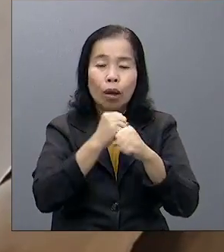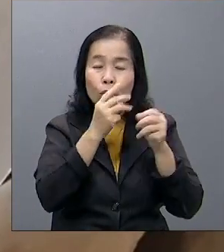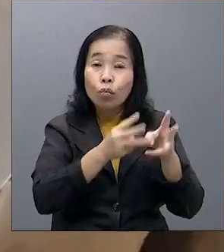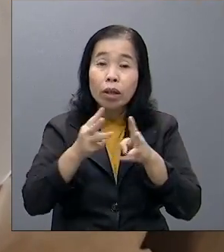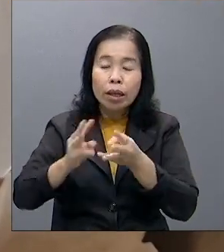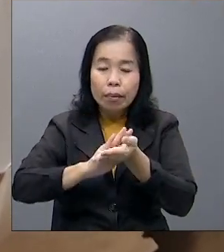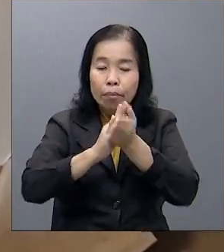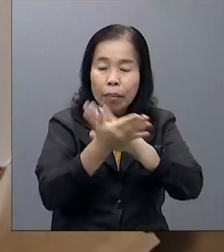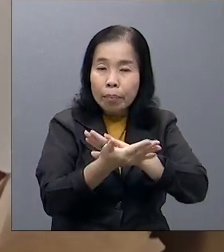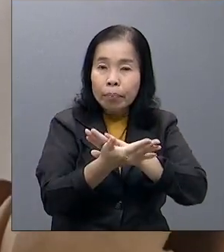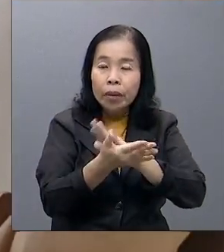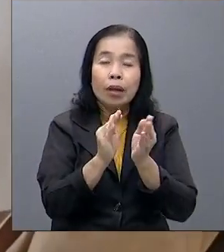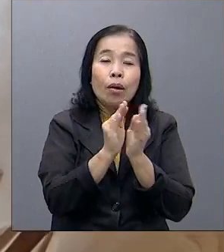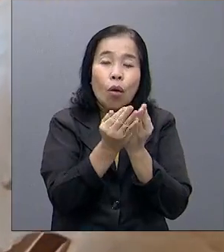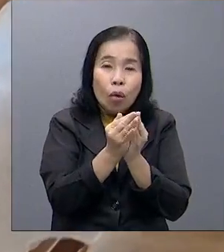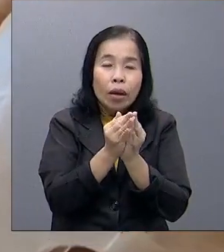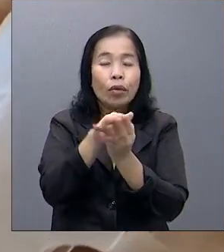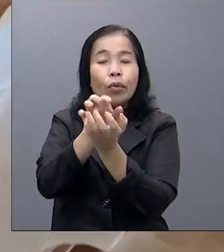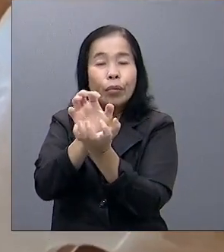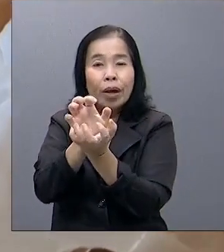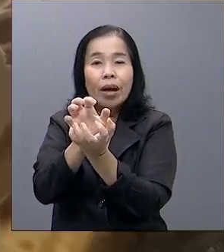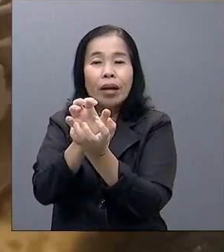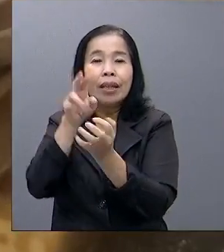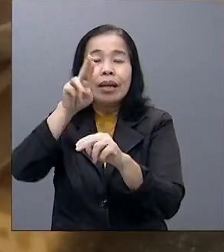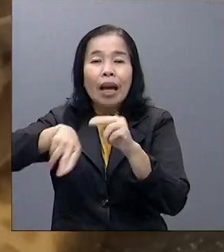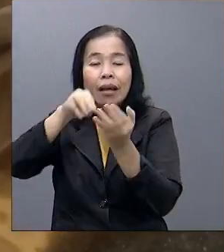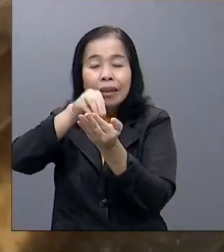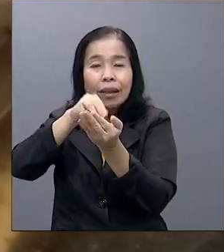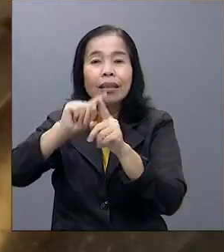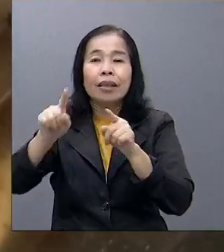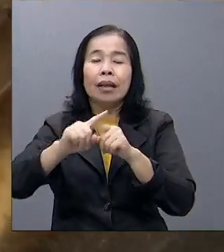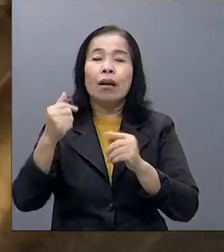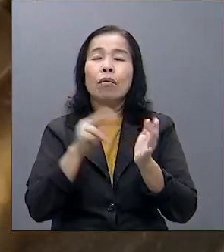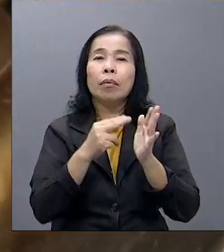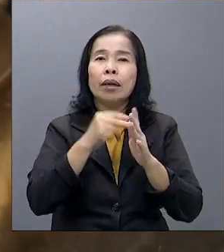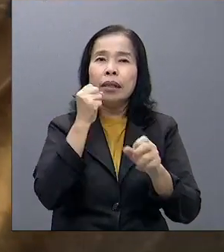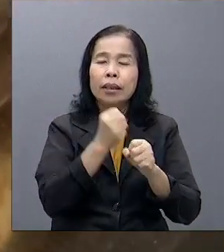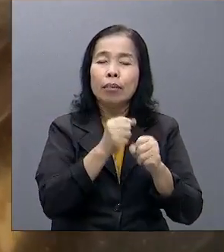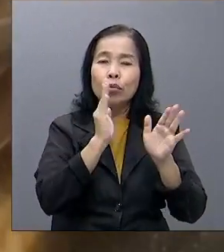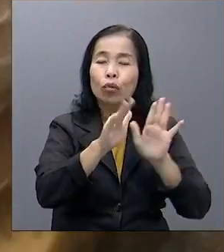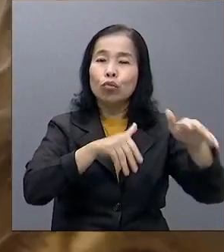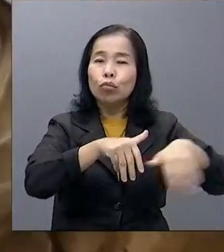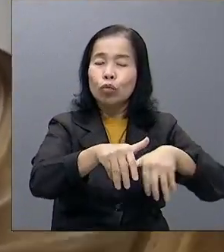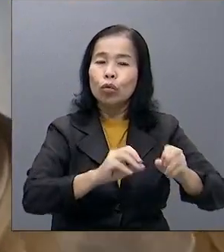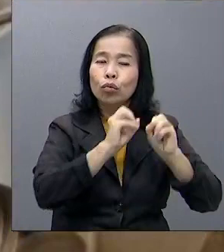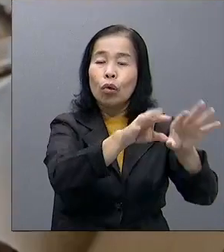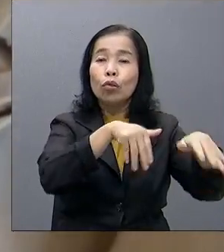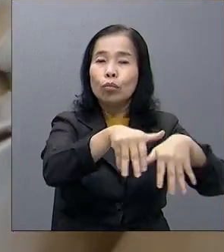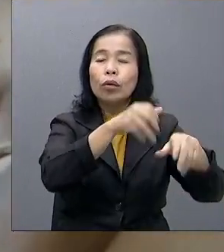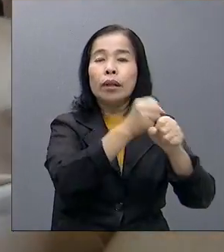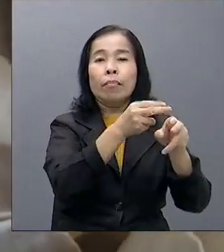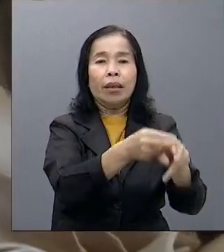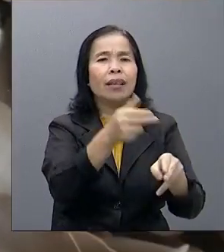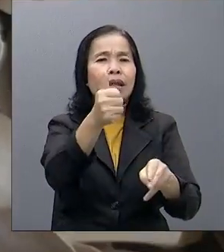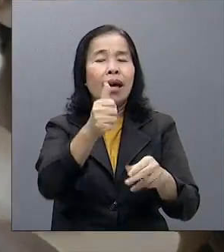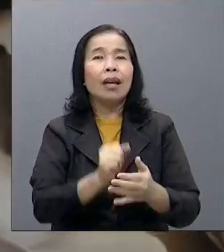รรูปเปลือกหอยเหล่านั้นเนี่ยไปสู่ชุมชนเพื่อให้ชุมชนสามารถที่จะจัดการกับขยะด้วยตัวของเขาเอง